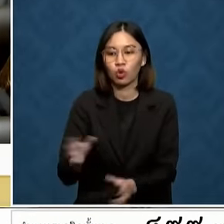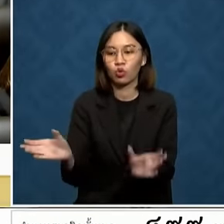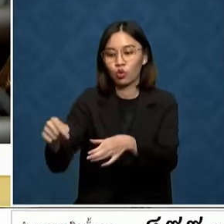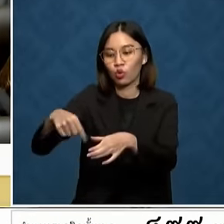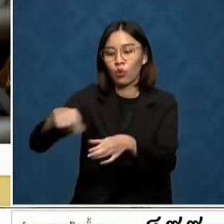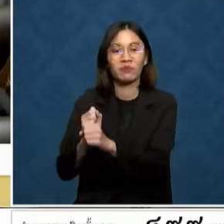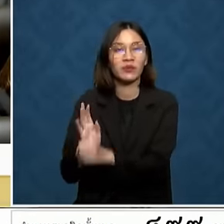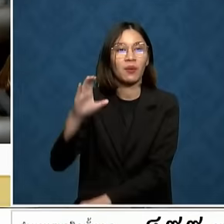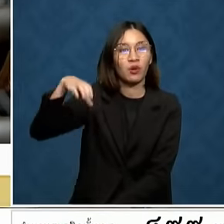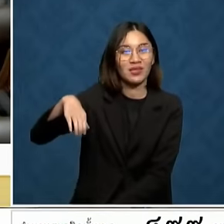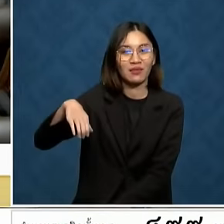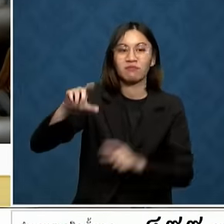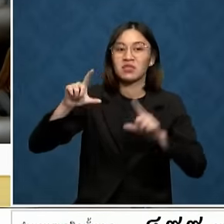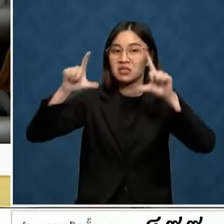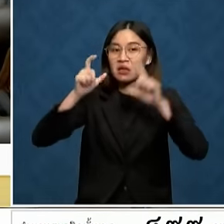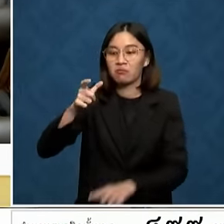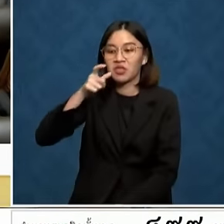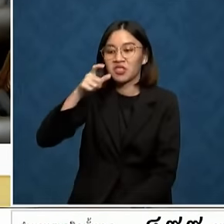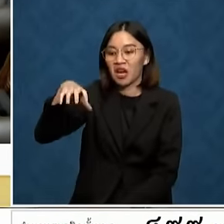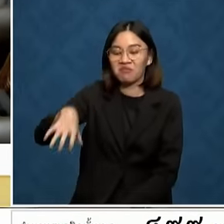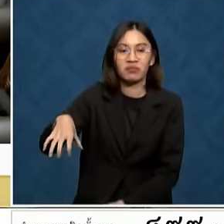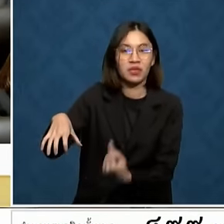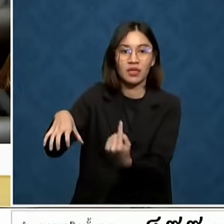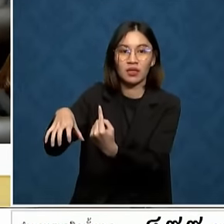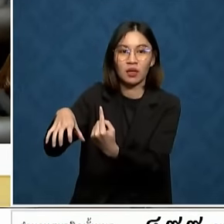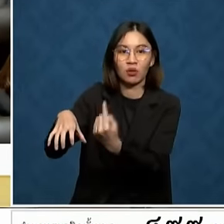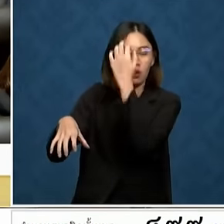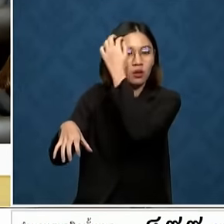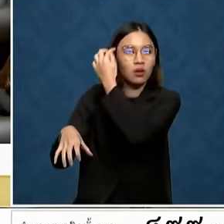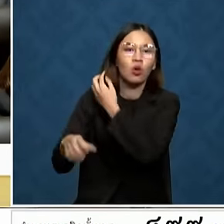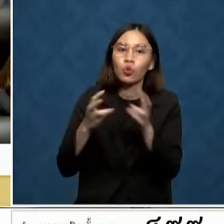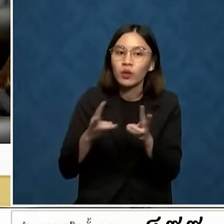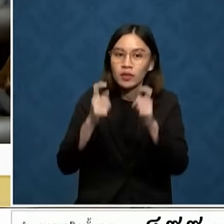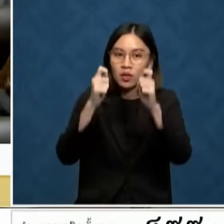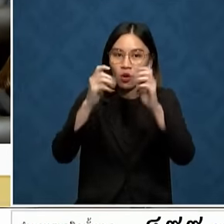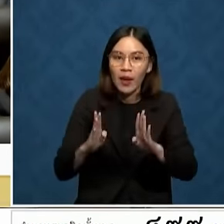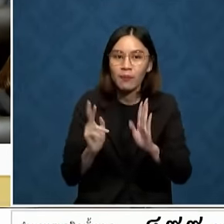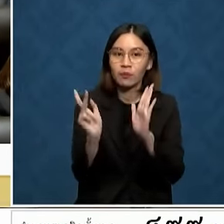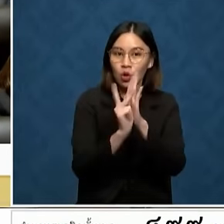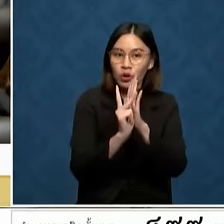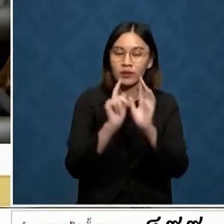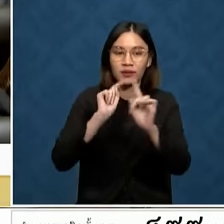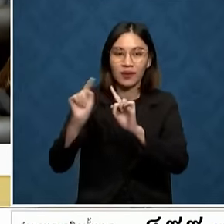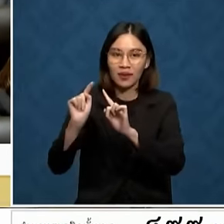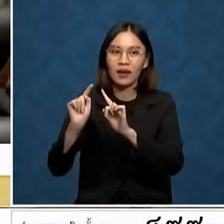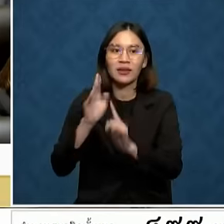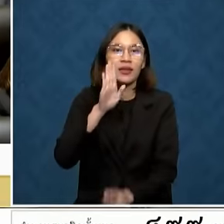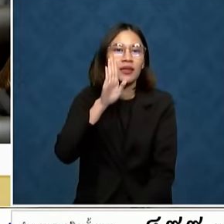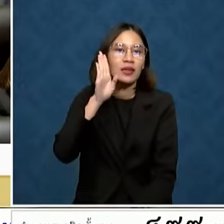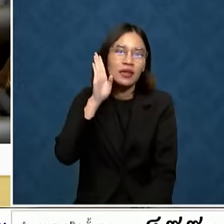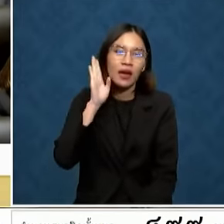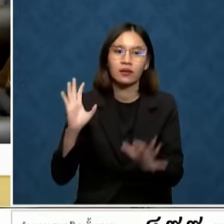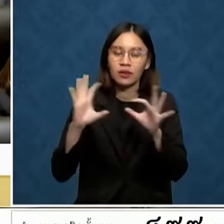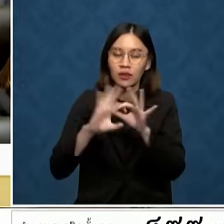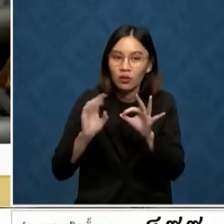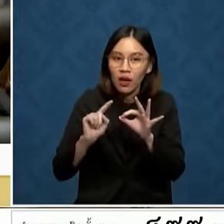าบริษัทขนาดใหญ่ซึถูกเอ้อครับ พนการออกแบบเงินไข อันแยบโยชเกี่วกั